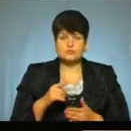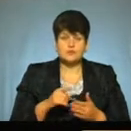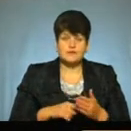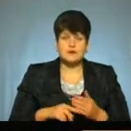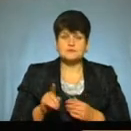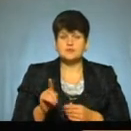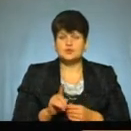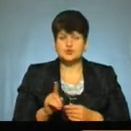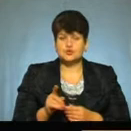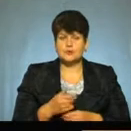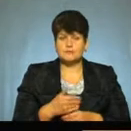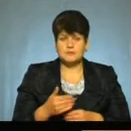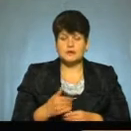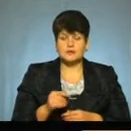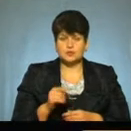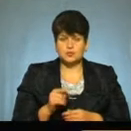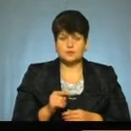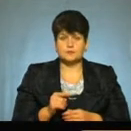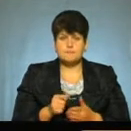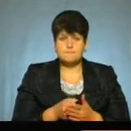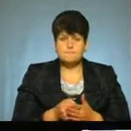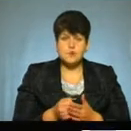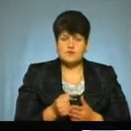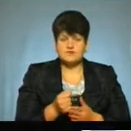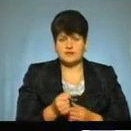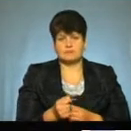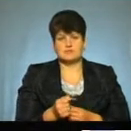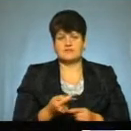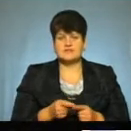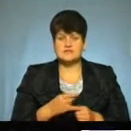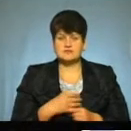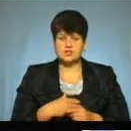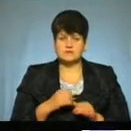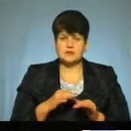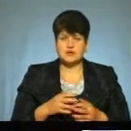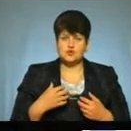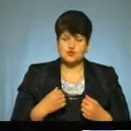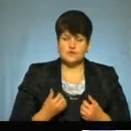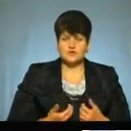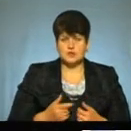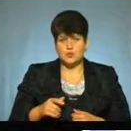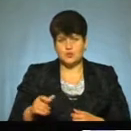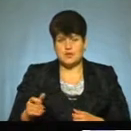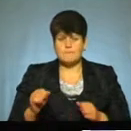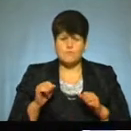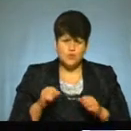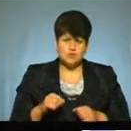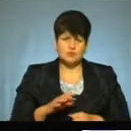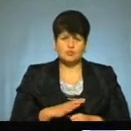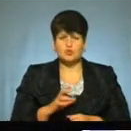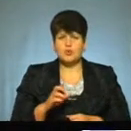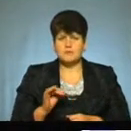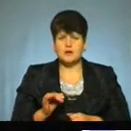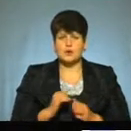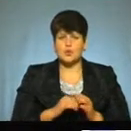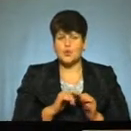що ми, напевно, тут продвинемося в цій справі, важливій для здоров'я і життя людей. Звичайно, що можна було би